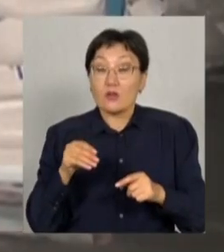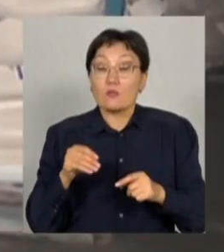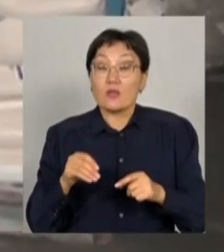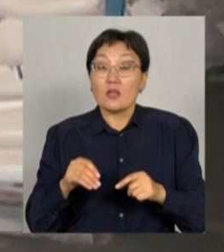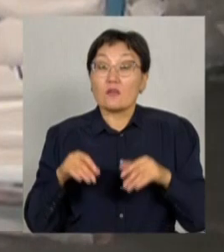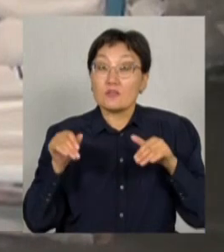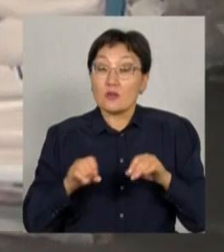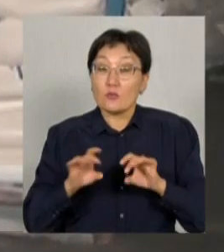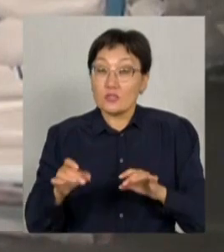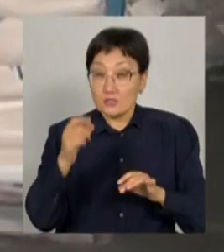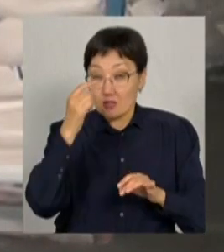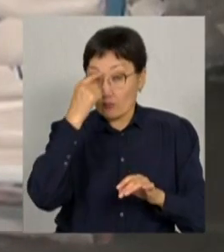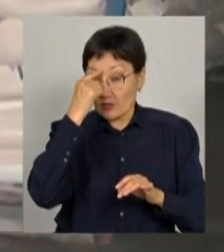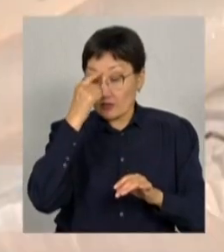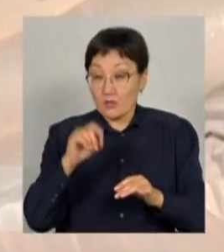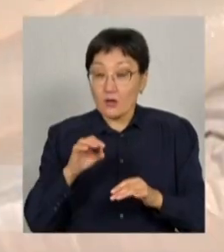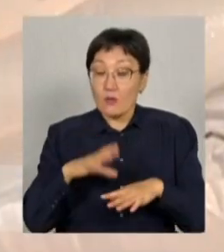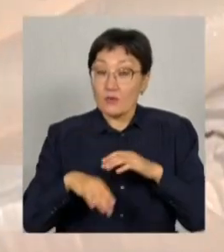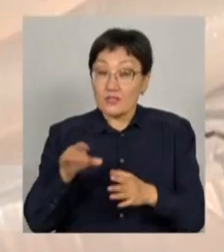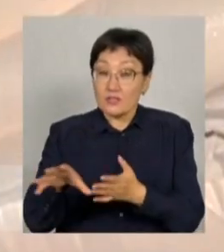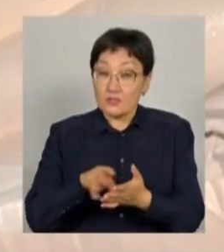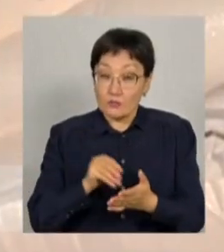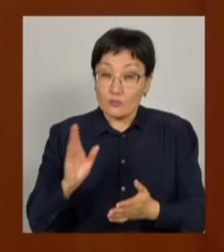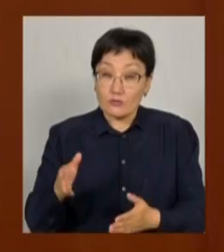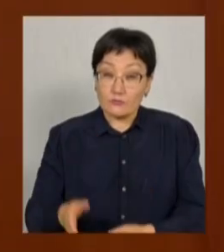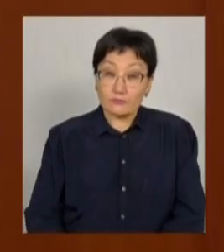Аустралия және Үндістан тәжірибесі ескерілмек.